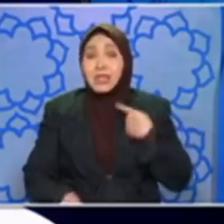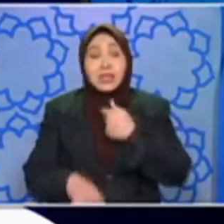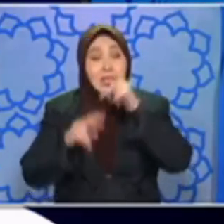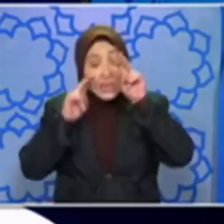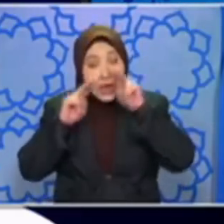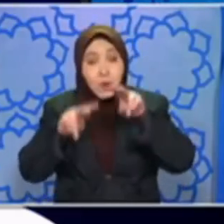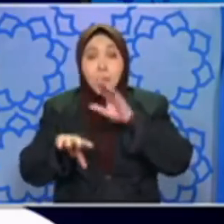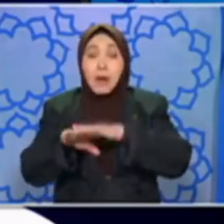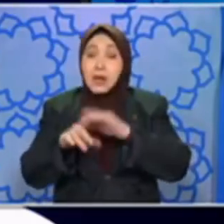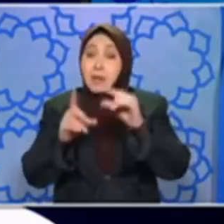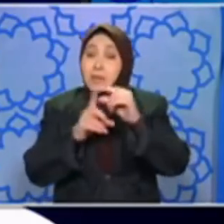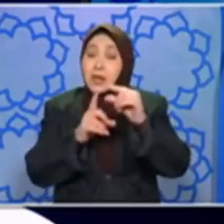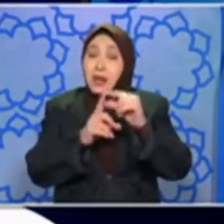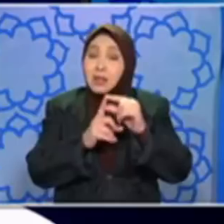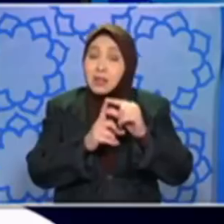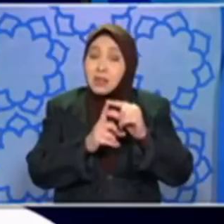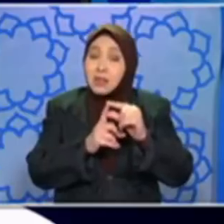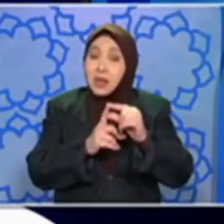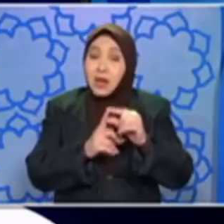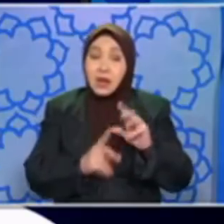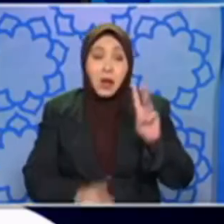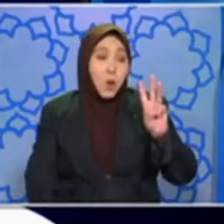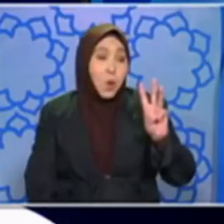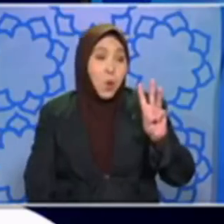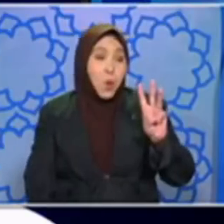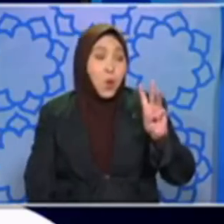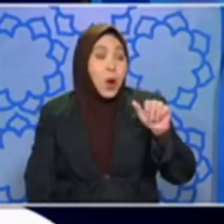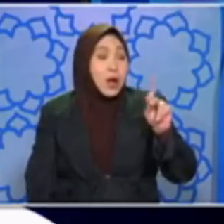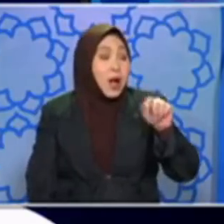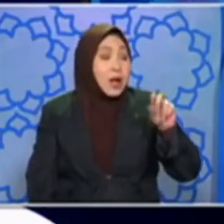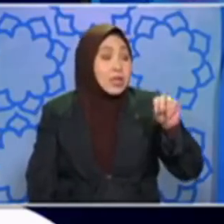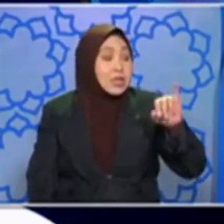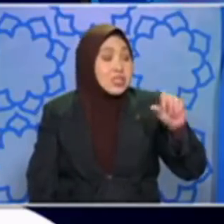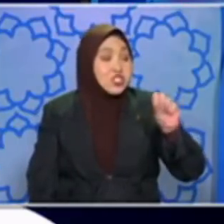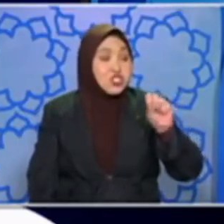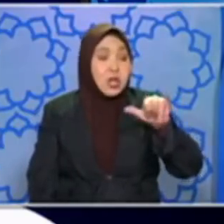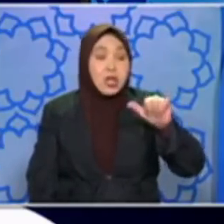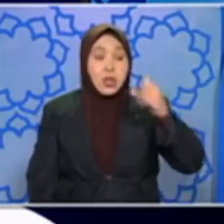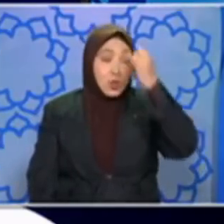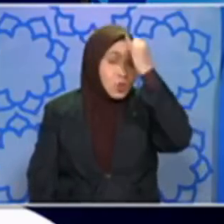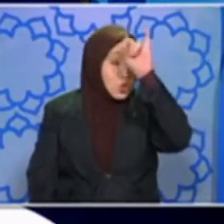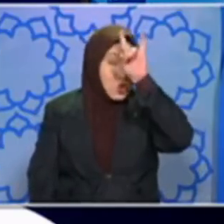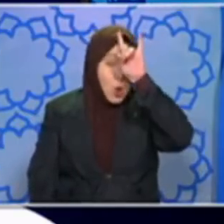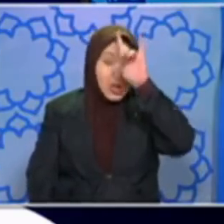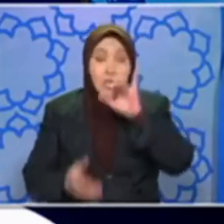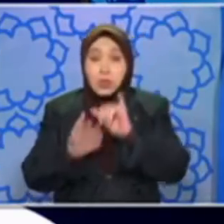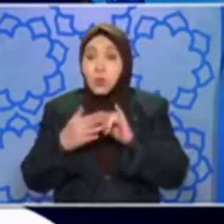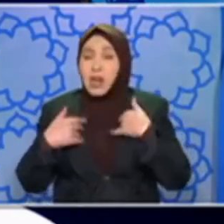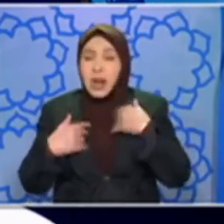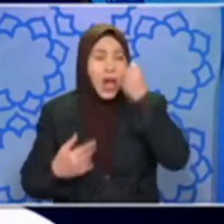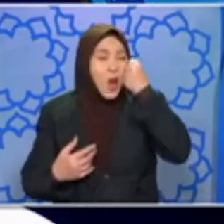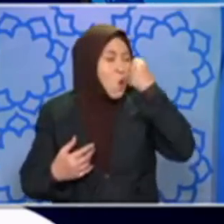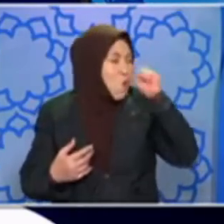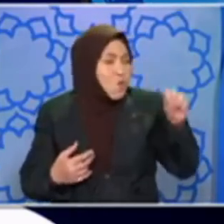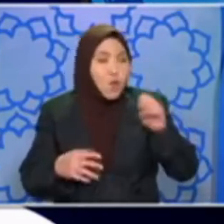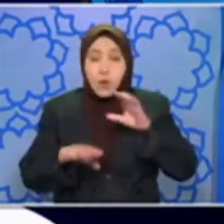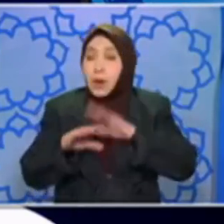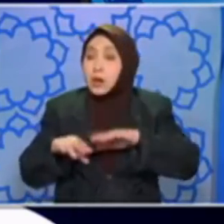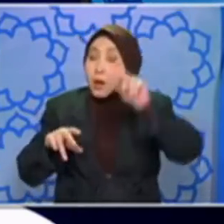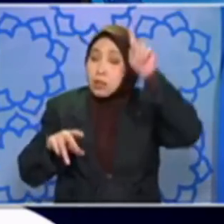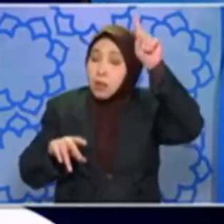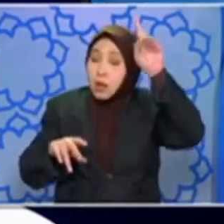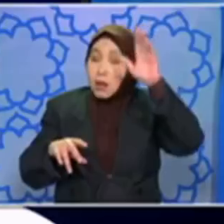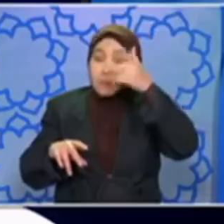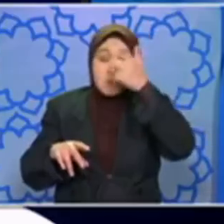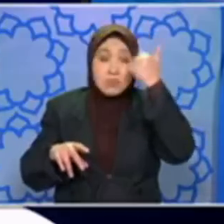kepada istilah wa kana syaitanu li rabbihi kafura. Syaitan itu adalah yang kufur kepada Tuhannya kerana